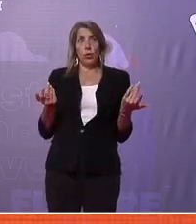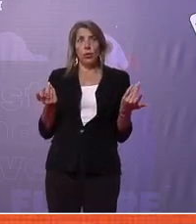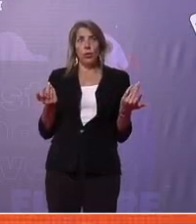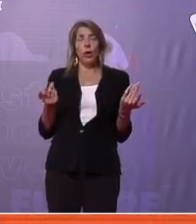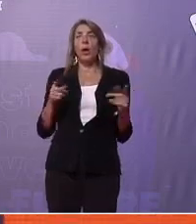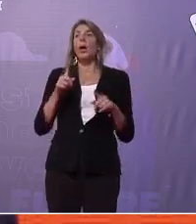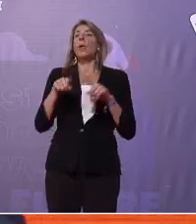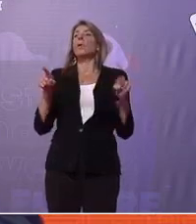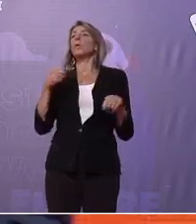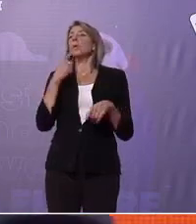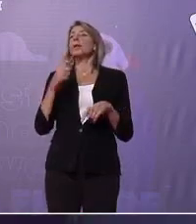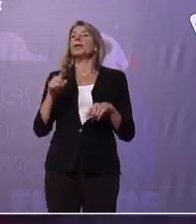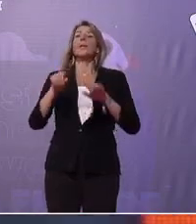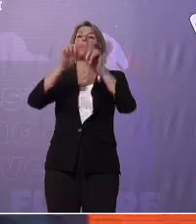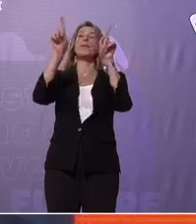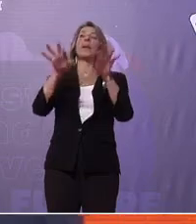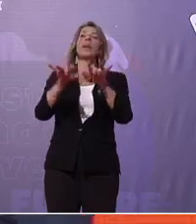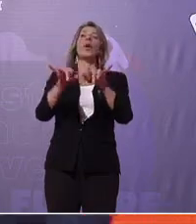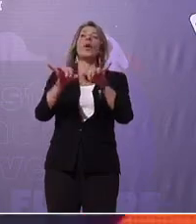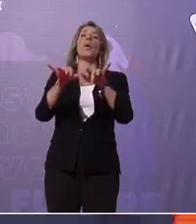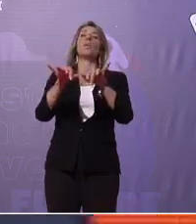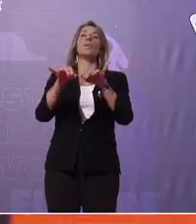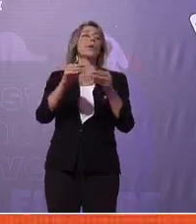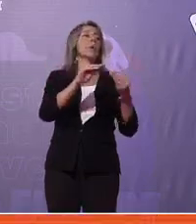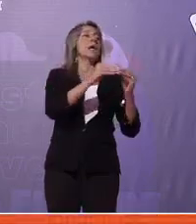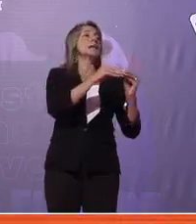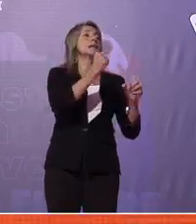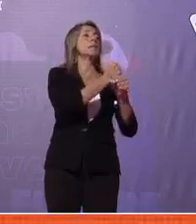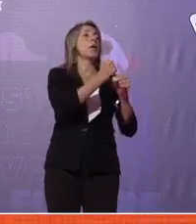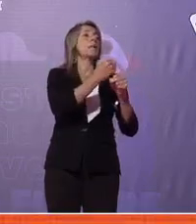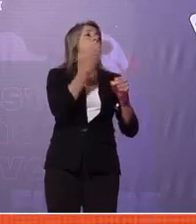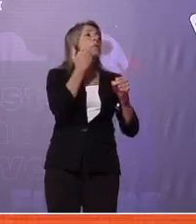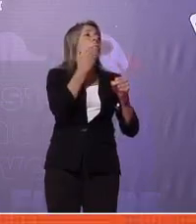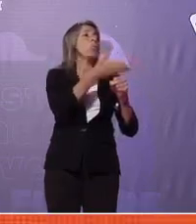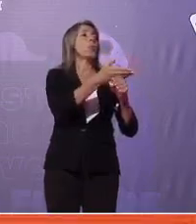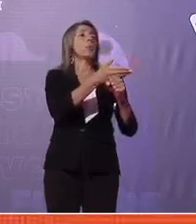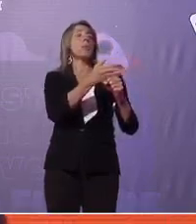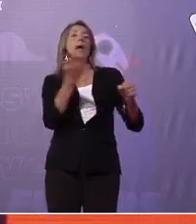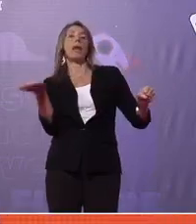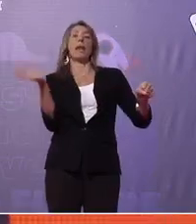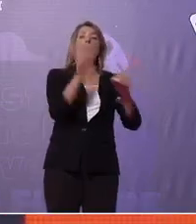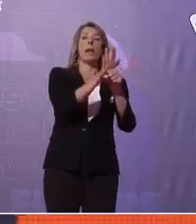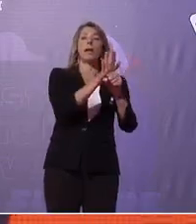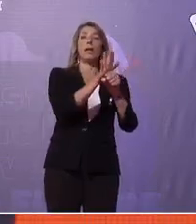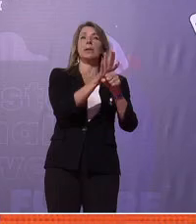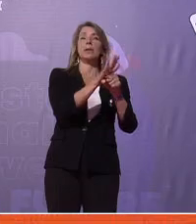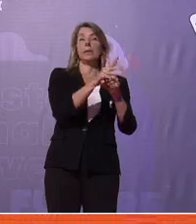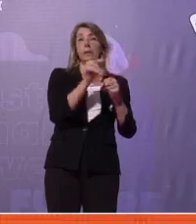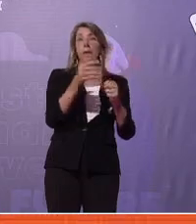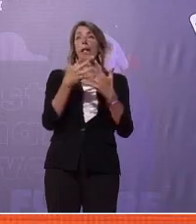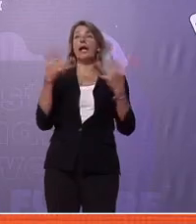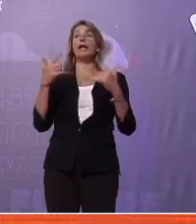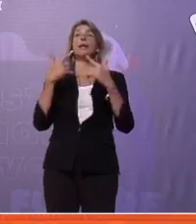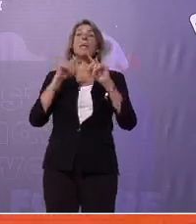detto i computer hanno acerato il sistema operativo degli umani vale a dire attraverso i grandi modelli linguistici tu puoi